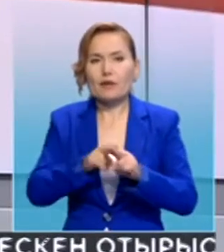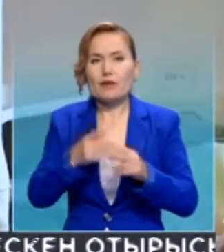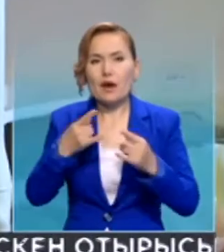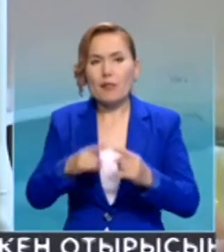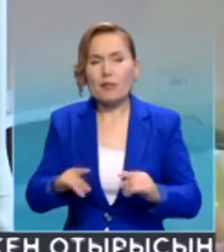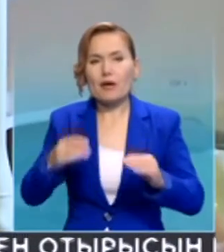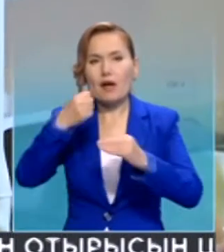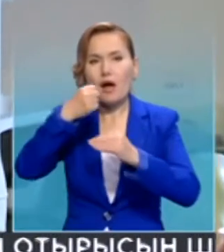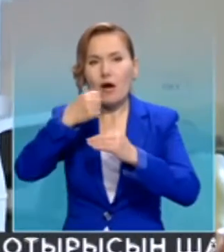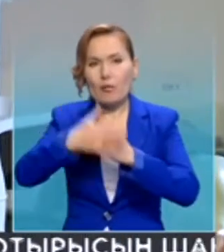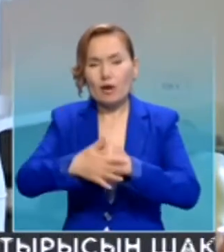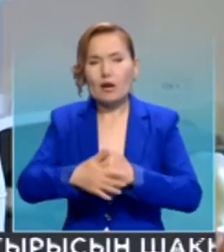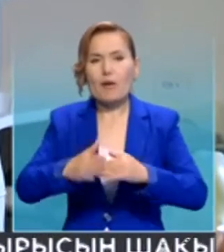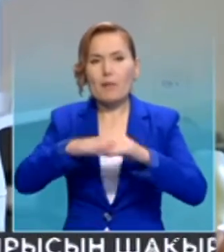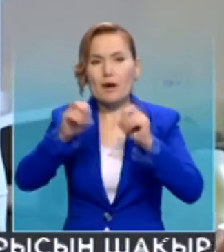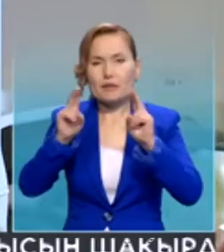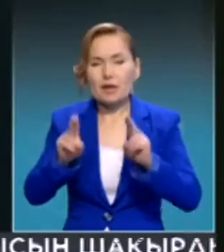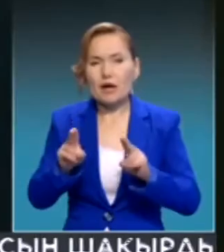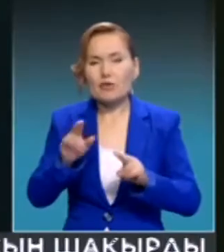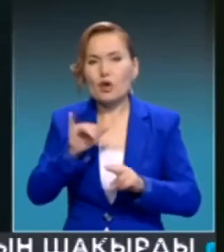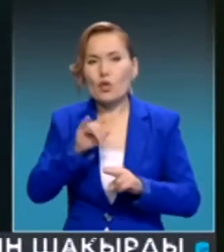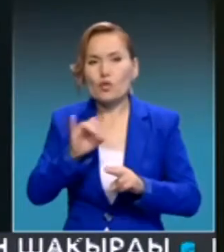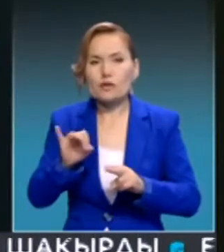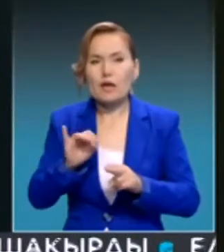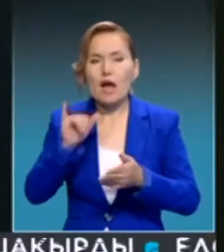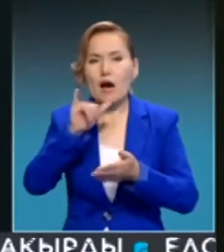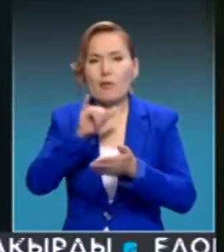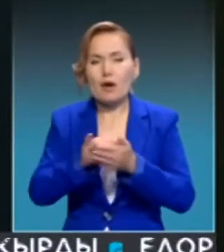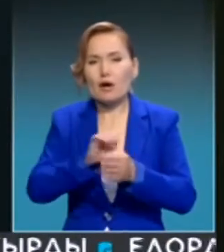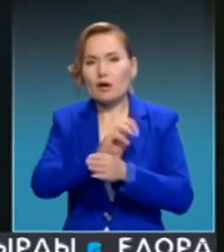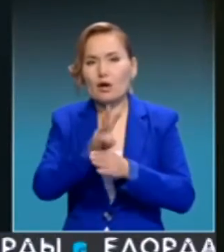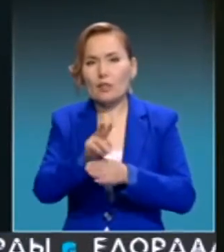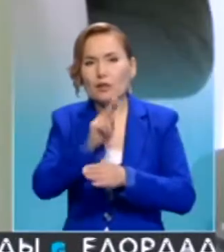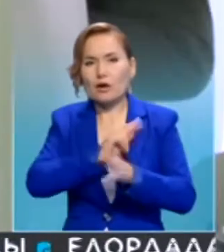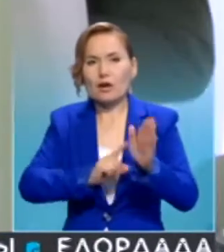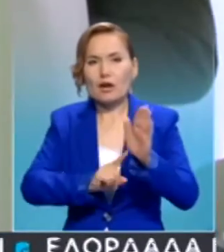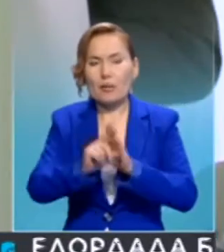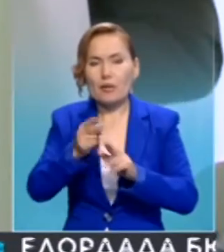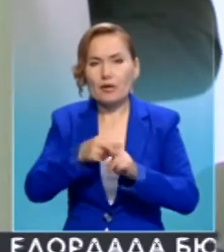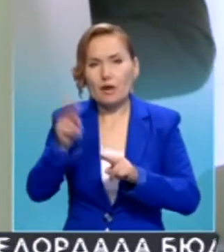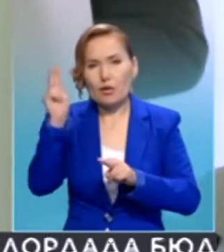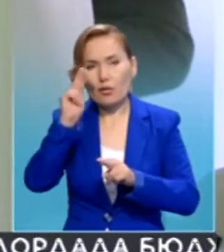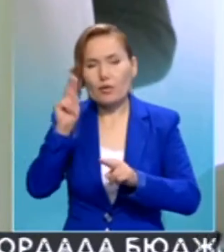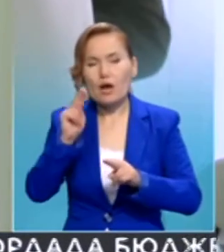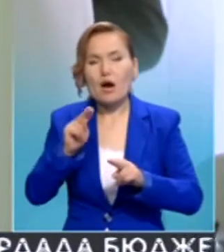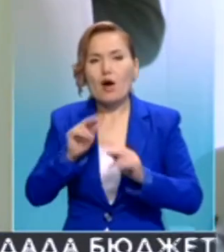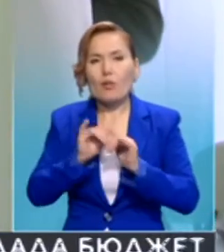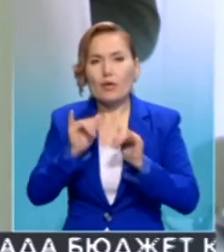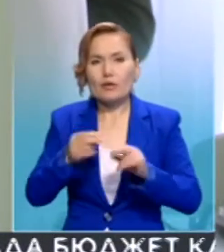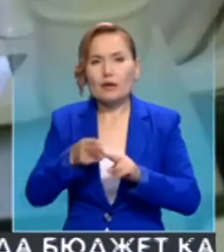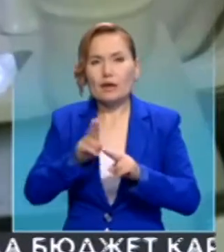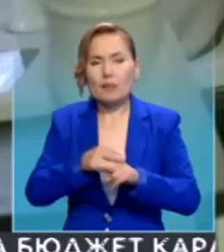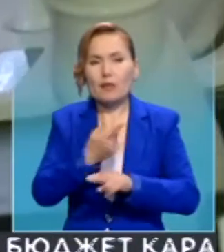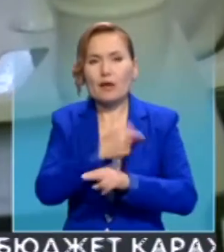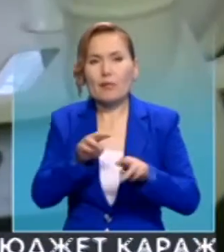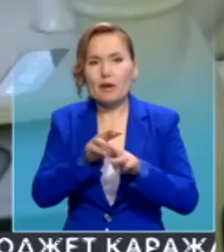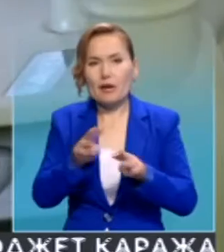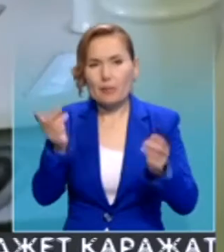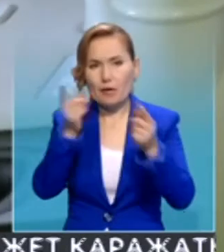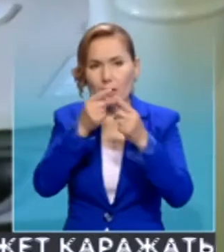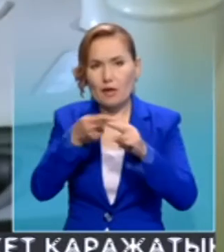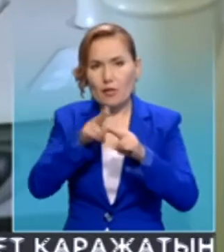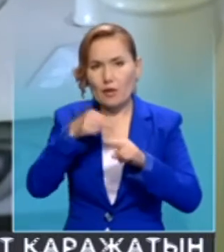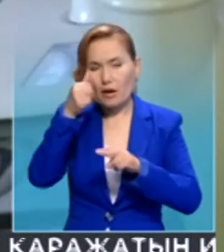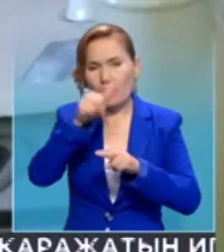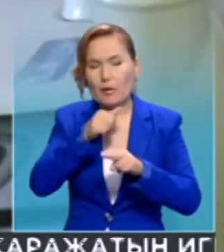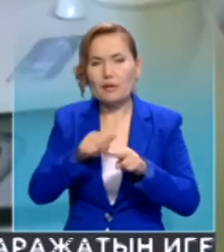перинаталдық орталықтың мамандары заманауи ультрадыбыстық зерттеу аппараттарымен жұмыс істеуде оқу тәжірибеден өтті. Денсаулық сақтау министрлігінің мәліметінше